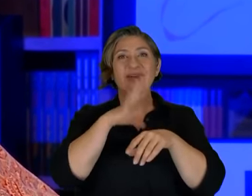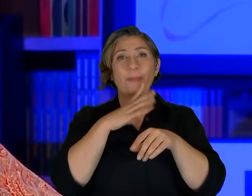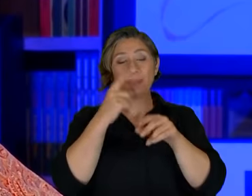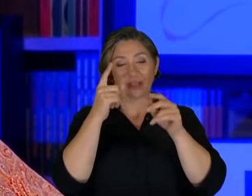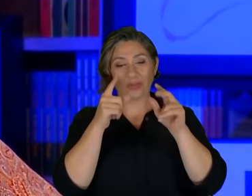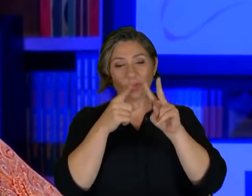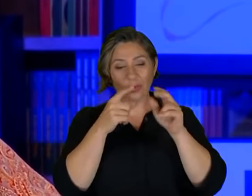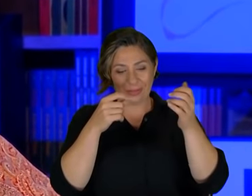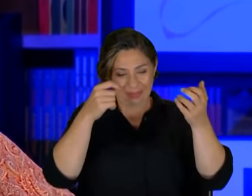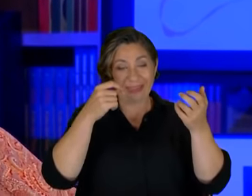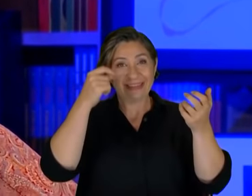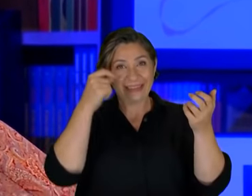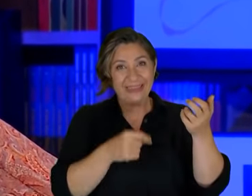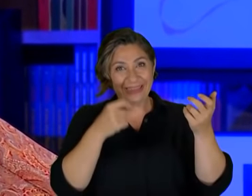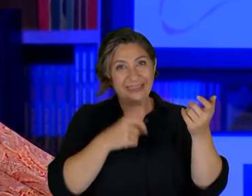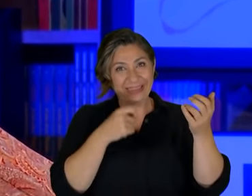notayı çekiyorum.